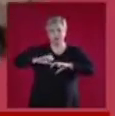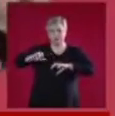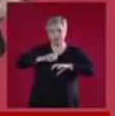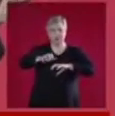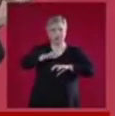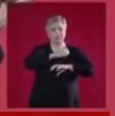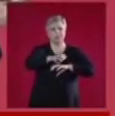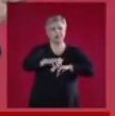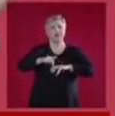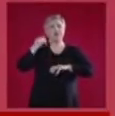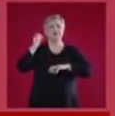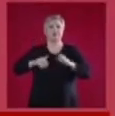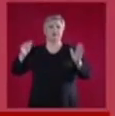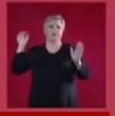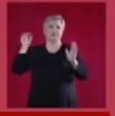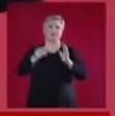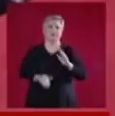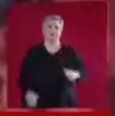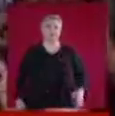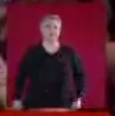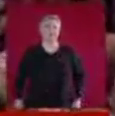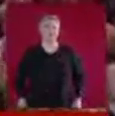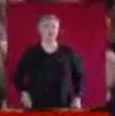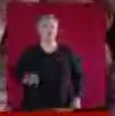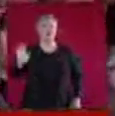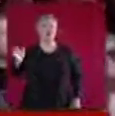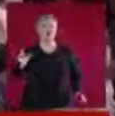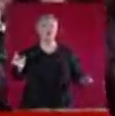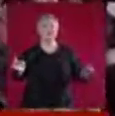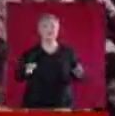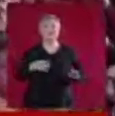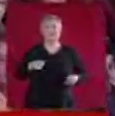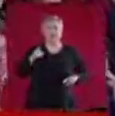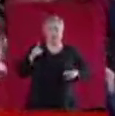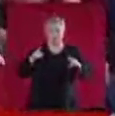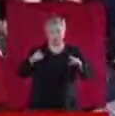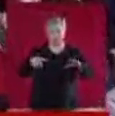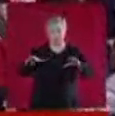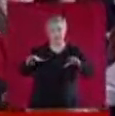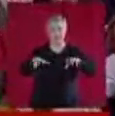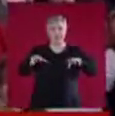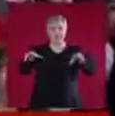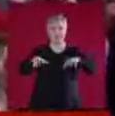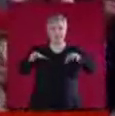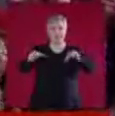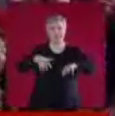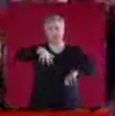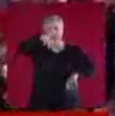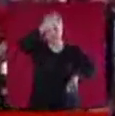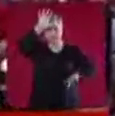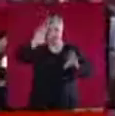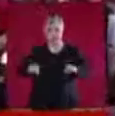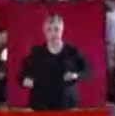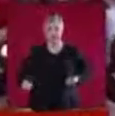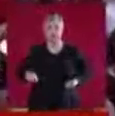με τον πλούτο όχι όταν σέ τον πλούτο στα χέρια των λίγων η ευρώπη μεγαλούργησε